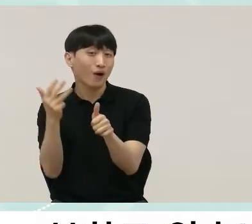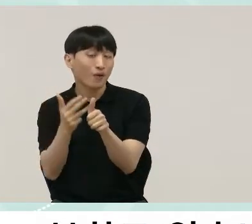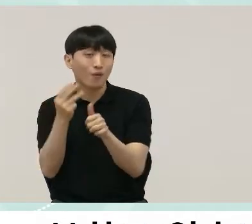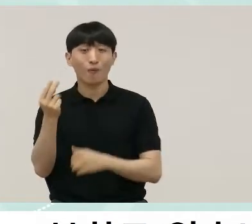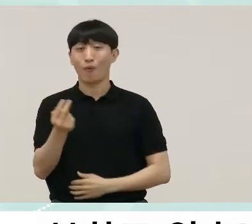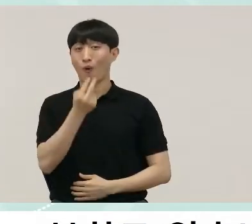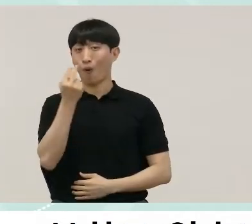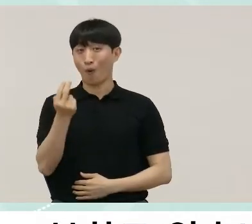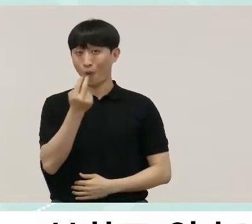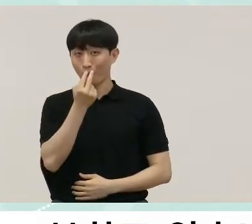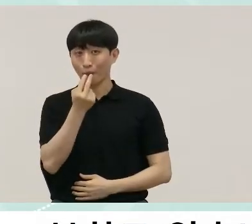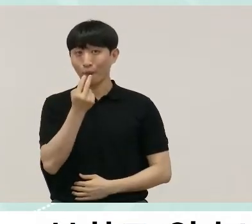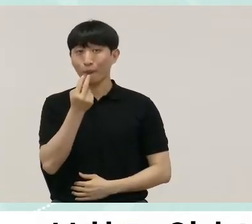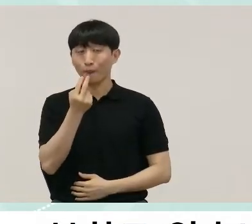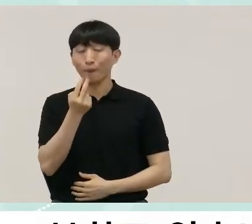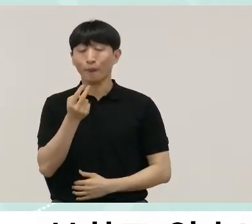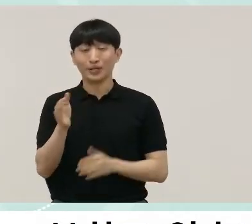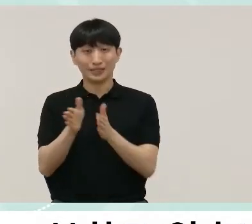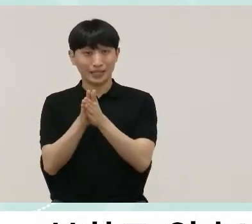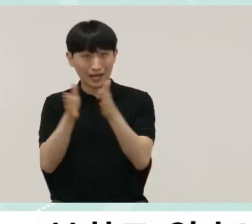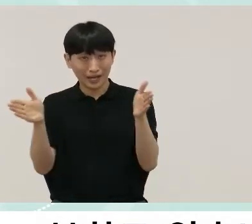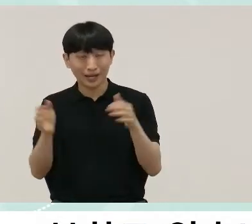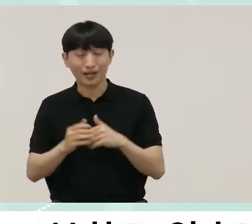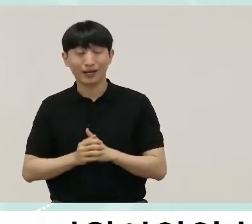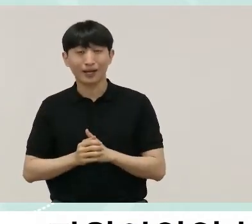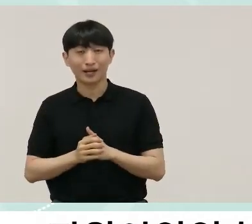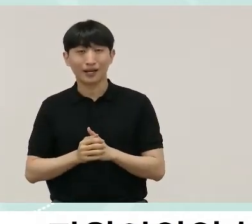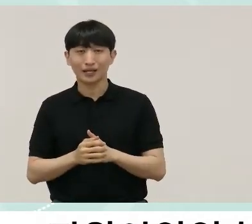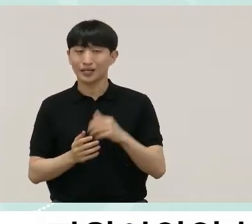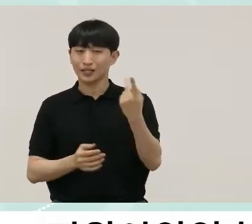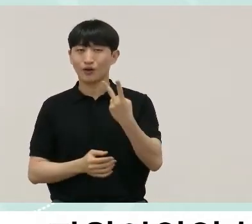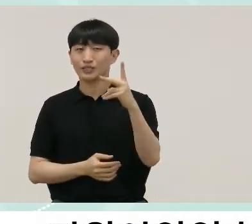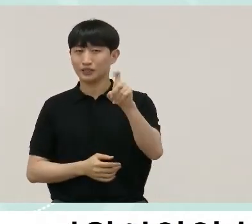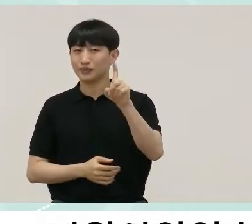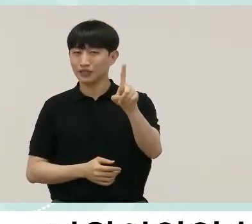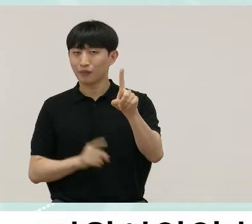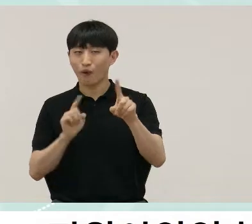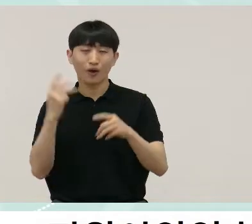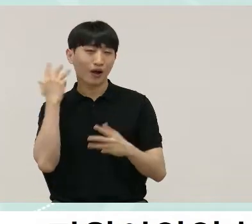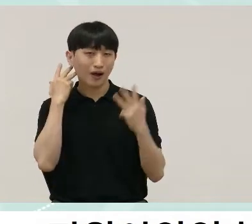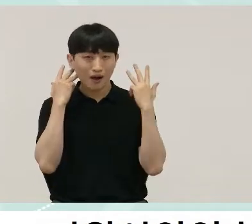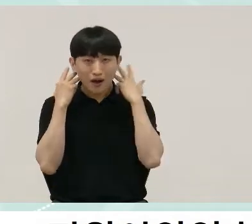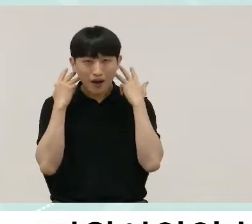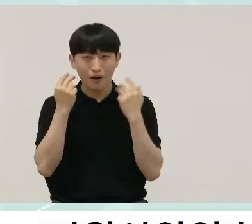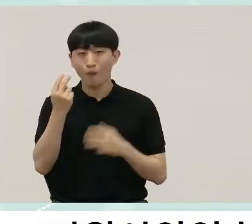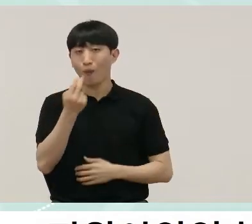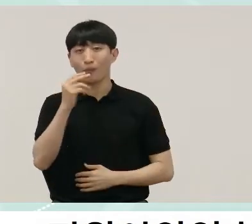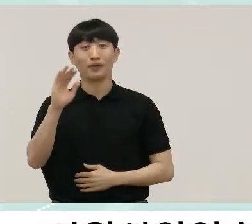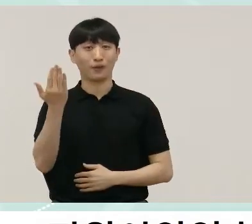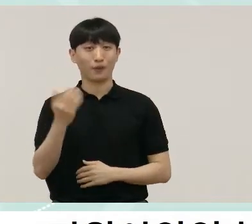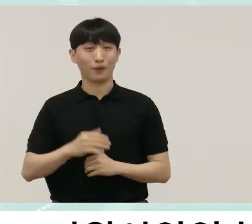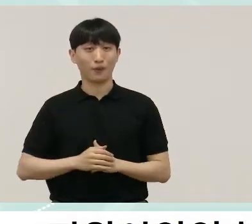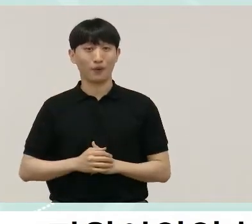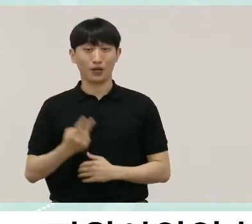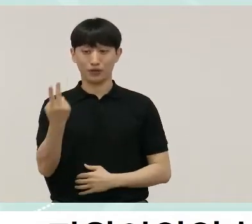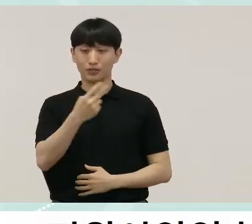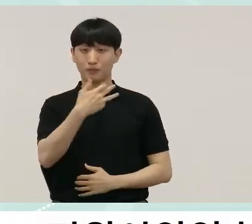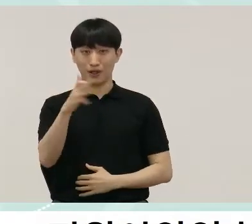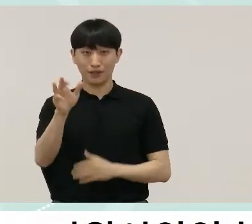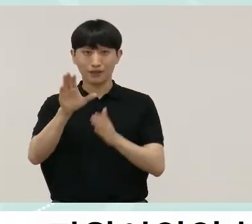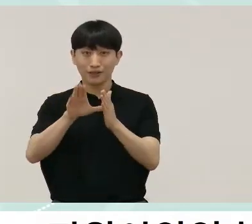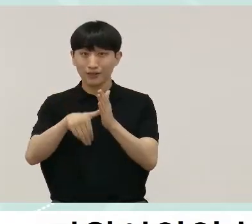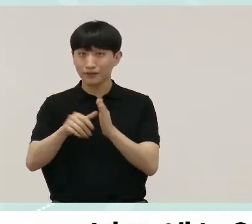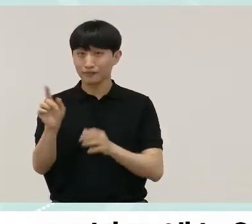보험이 2005년도에 있었고 11년도에는 양측 인공화호가 보험이 되었고